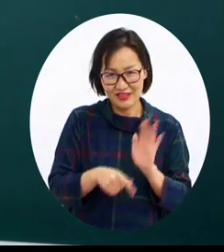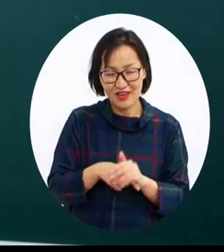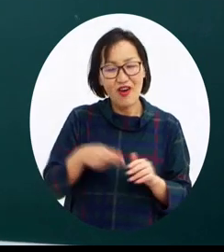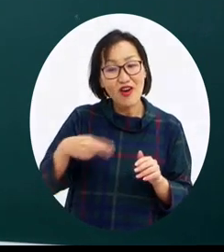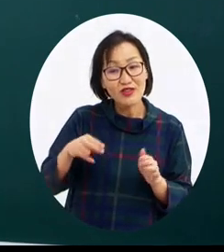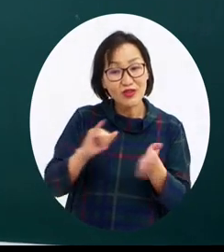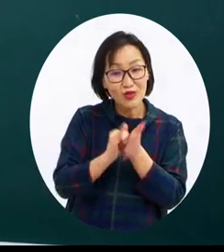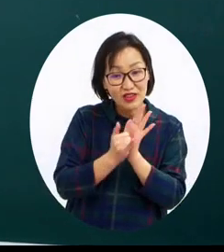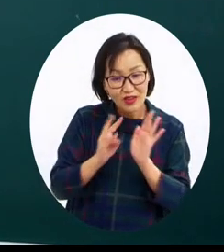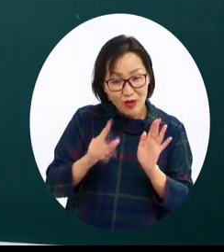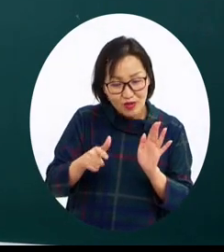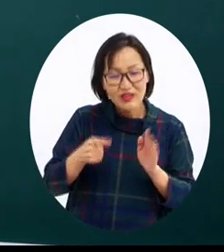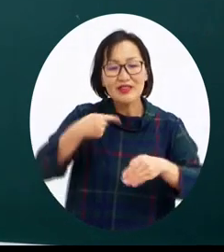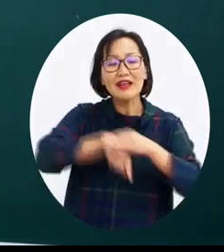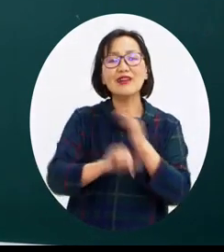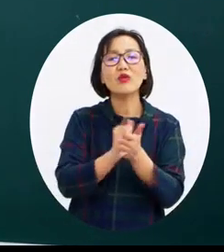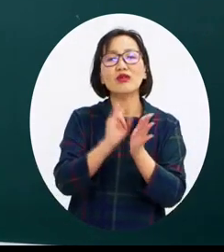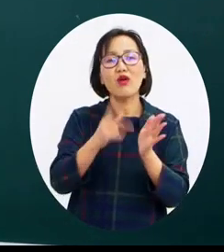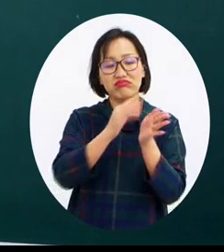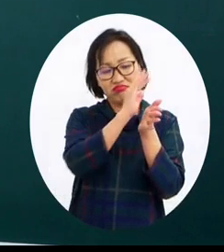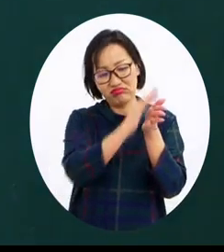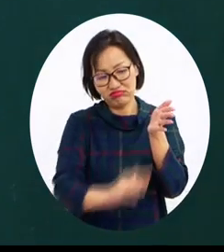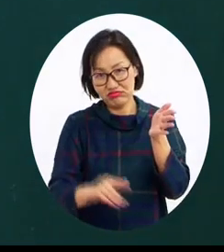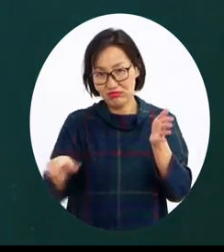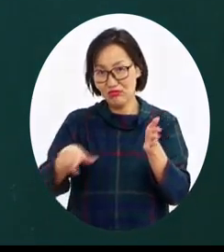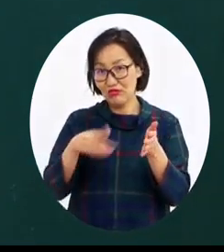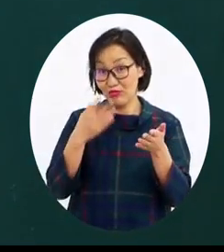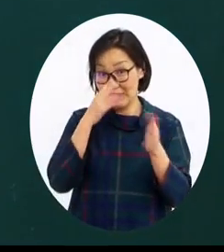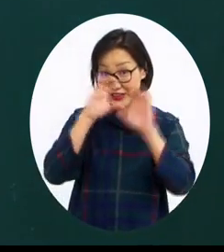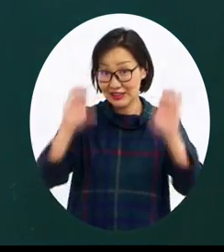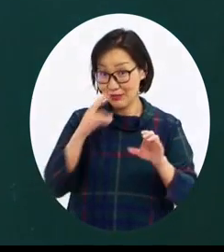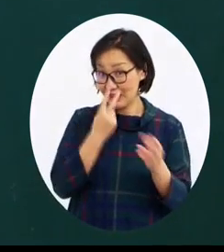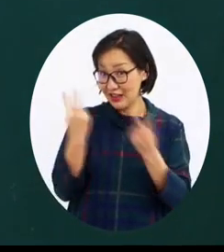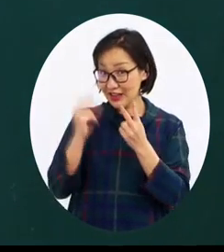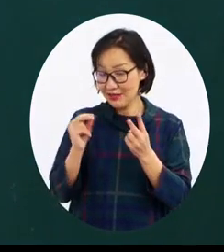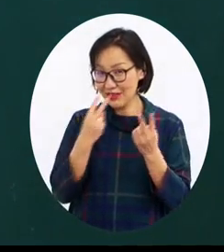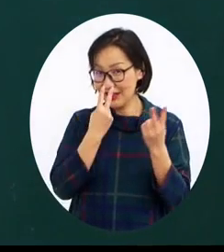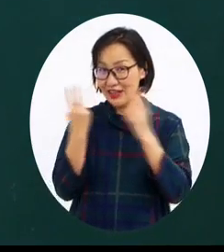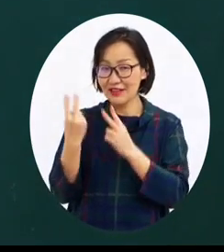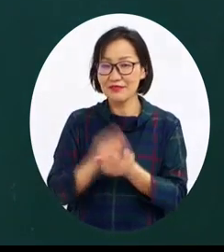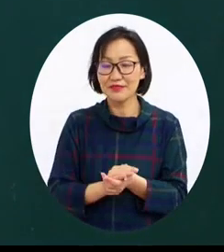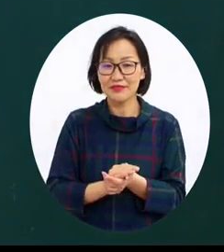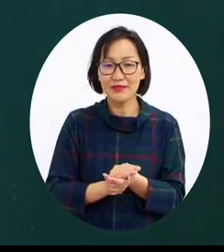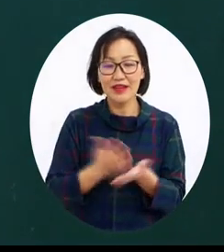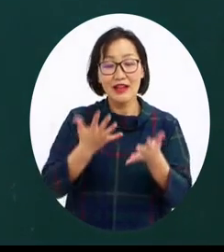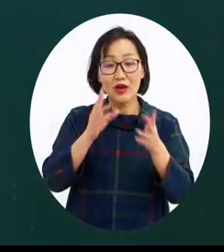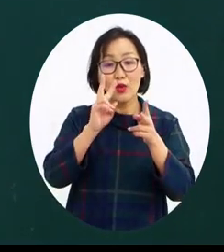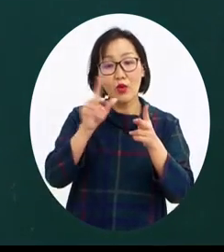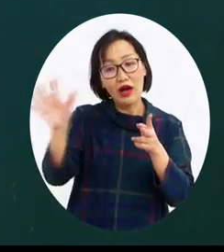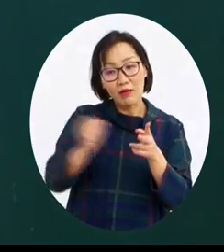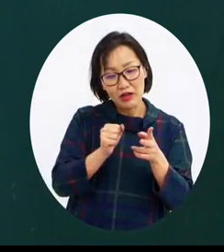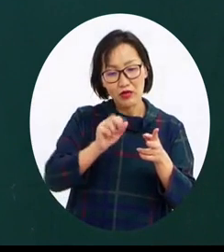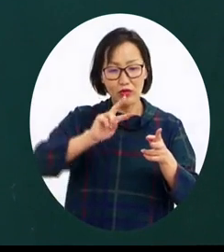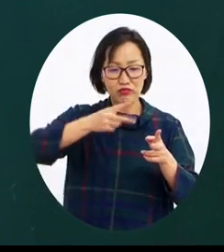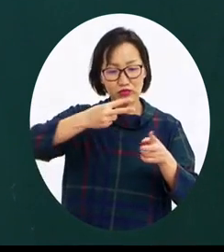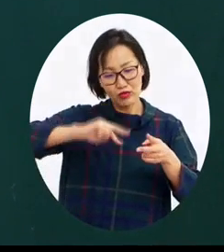хилцтэй ойрлцоо утгатай хилцүүгүүд гэж нэрлэдэг. Ойрлцоо утгатай хилцүүгүүд. Алин ч нэг нэгээр нь орлуулхад